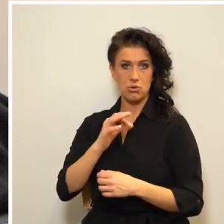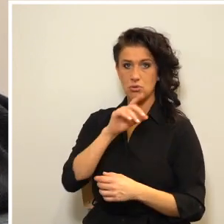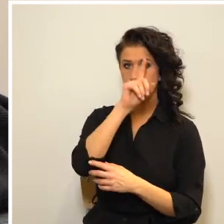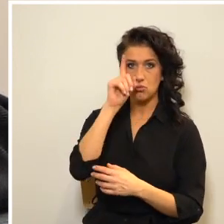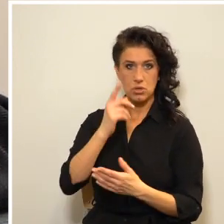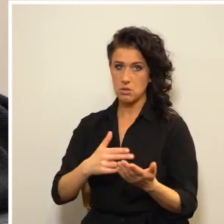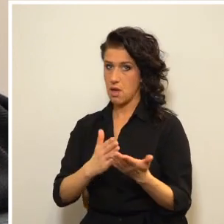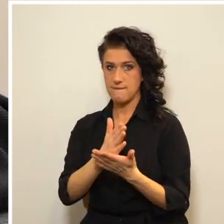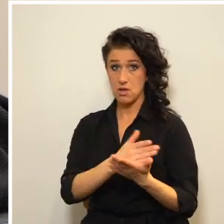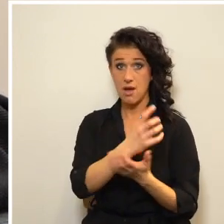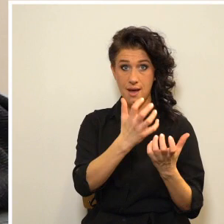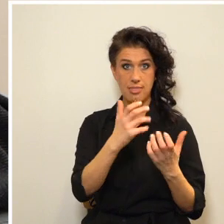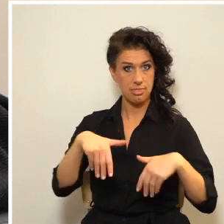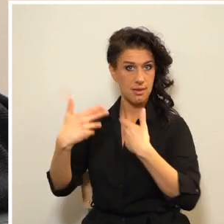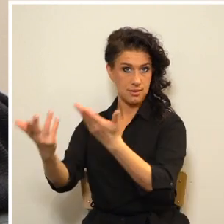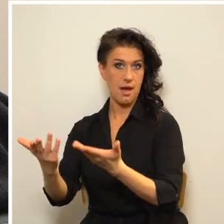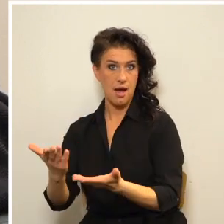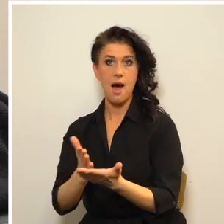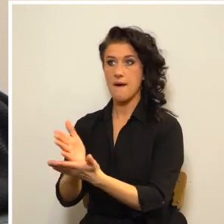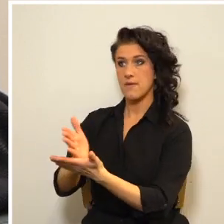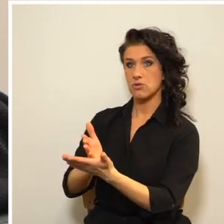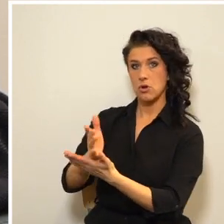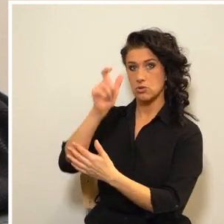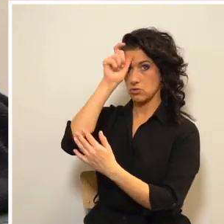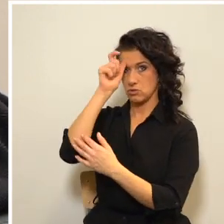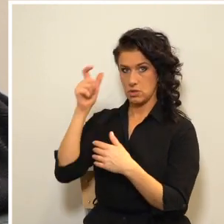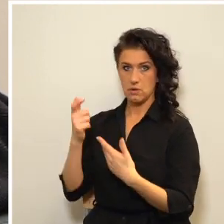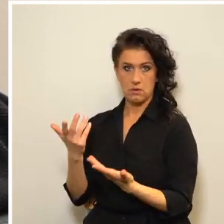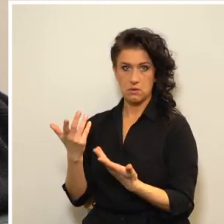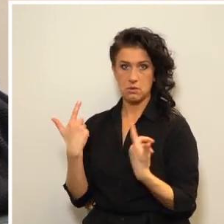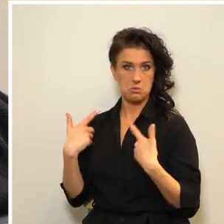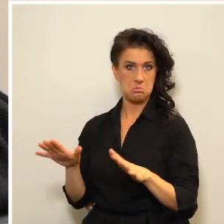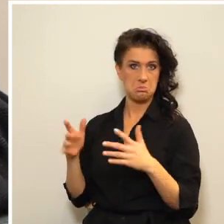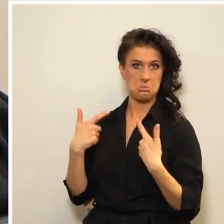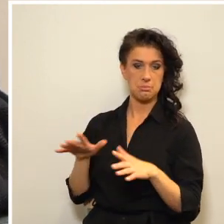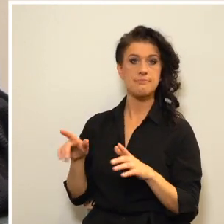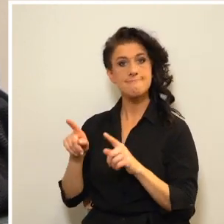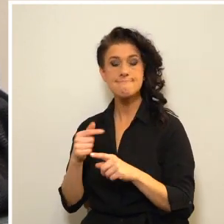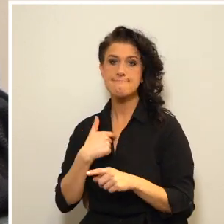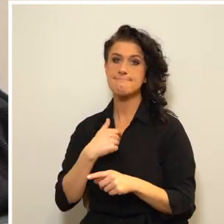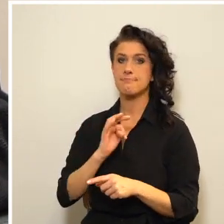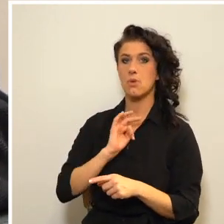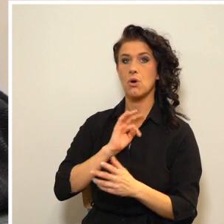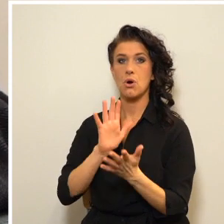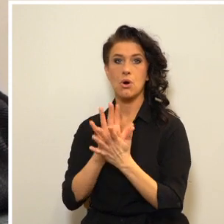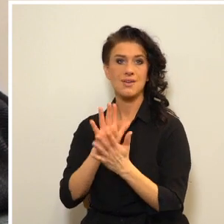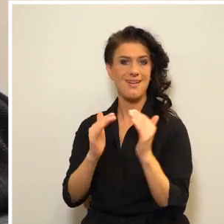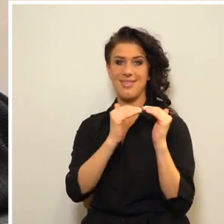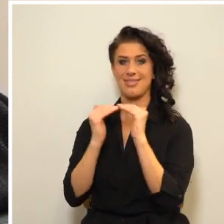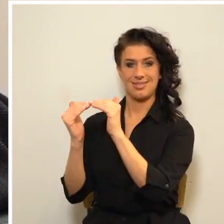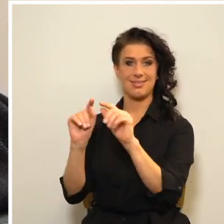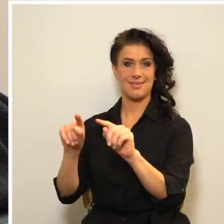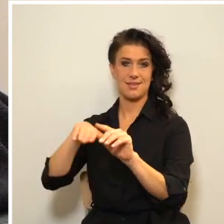niewierzący chętni są gotowi dokonywać swego rodzaju przeszczepów niż wierzący chociaż moim zdaniem powinno być co najmniej